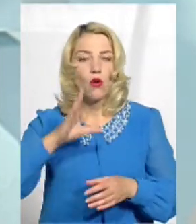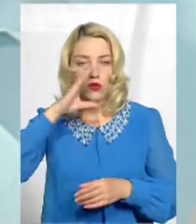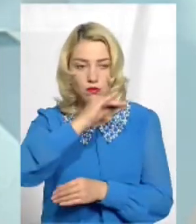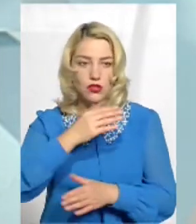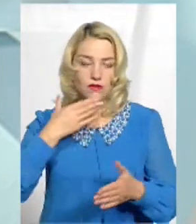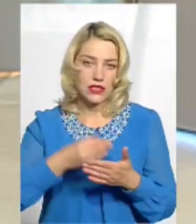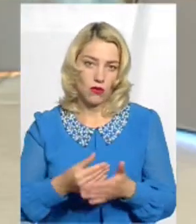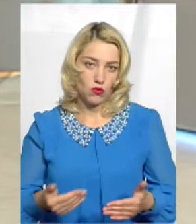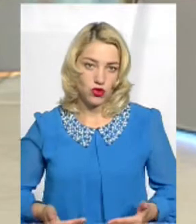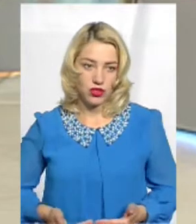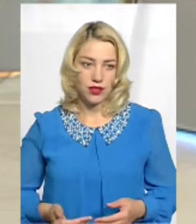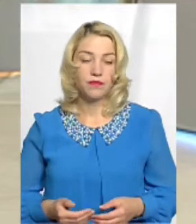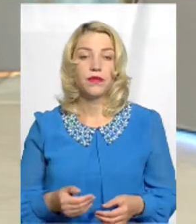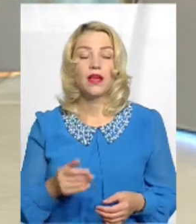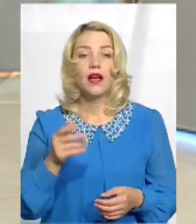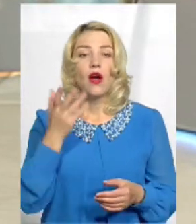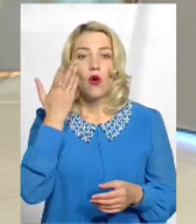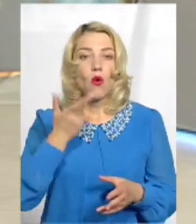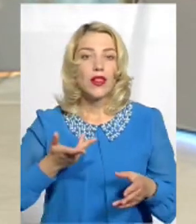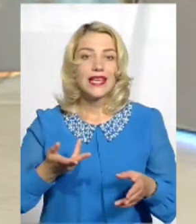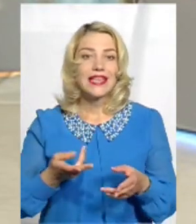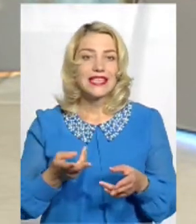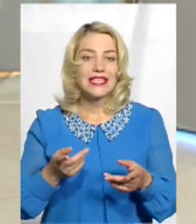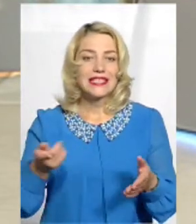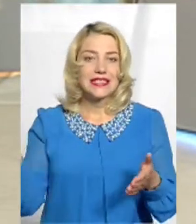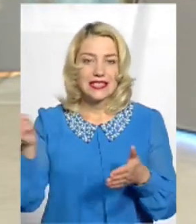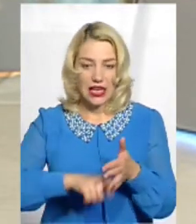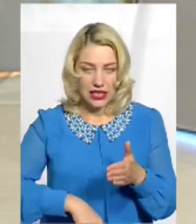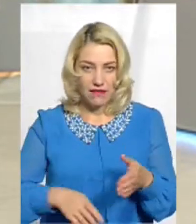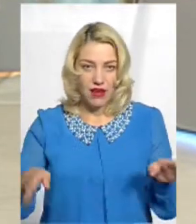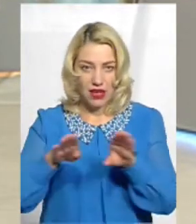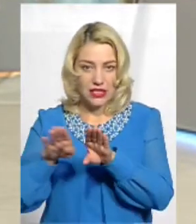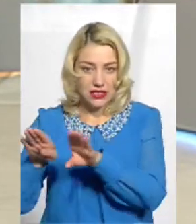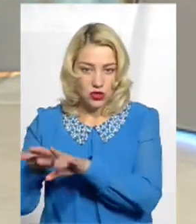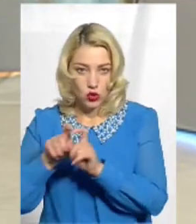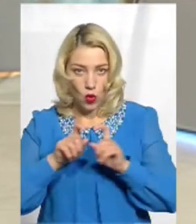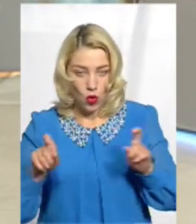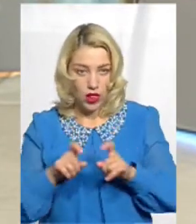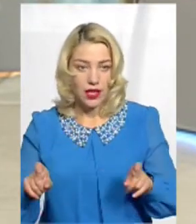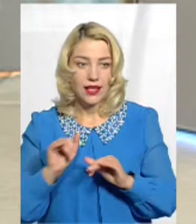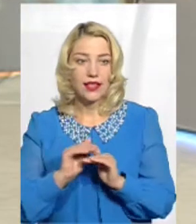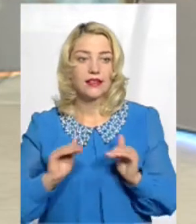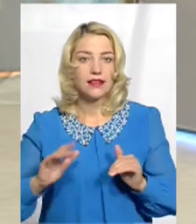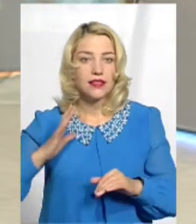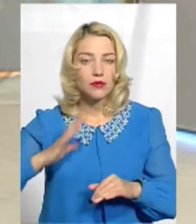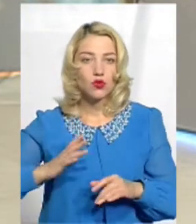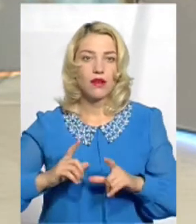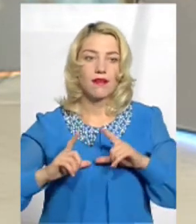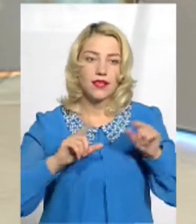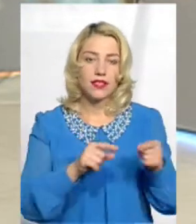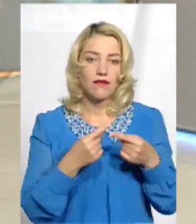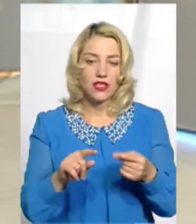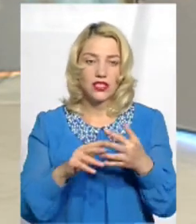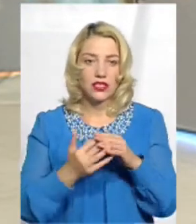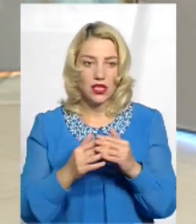житті. Коли закривається школа, і діти мусять їздити в інший населений